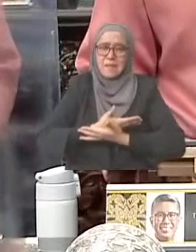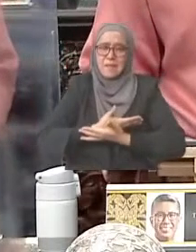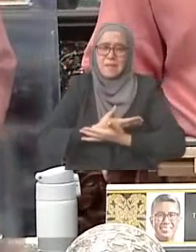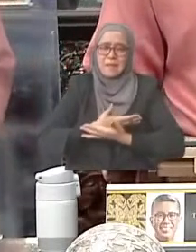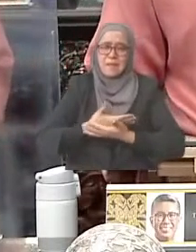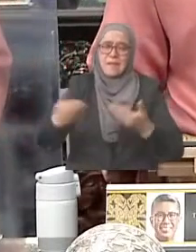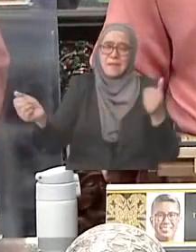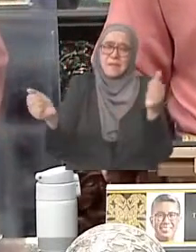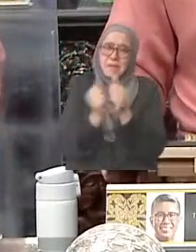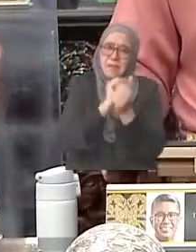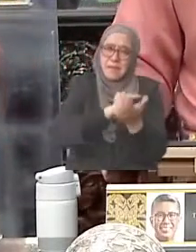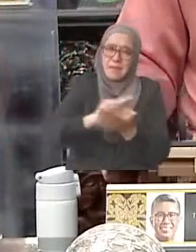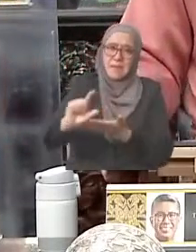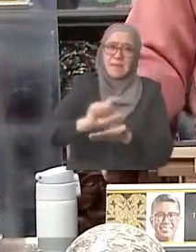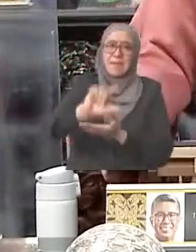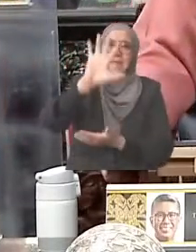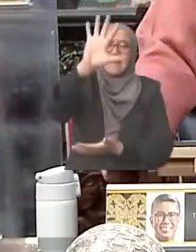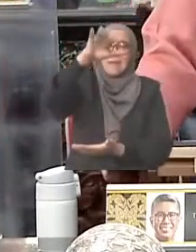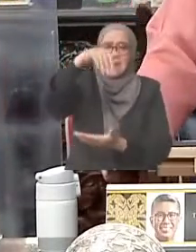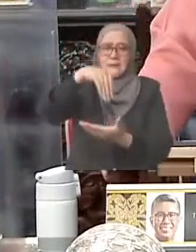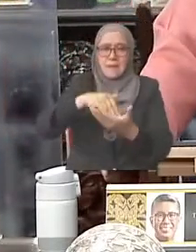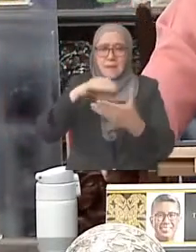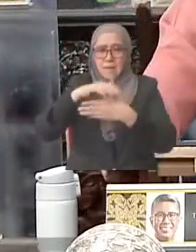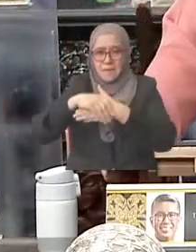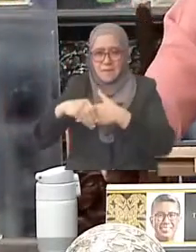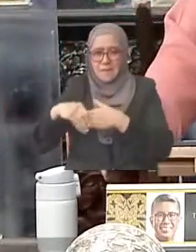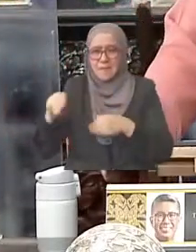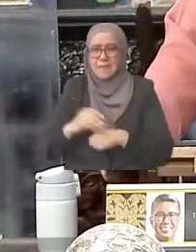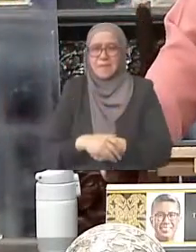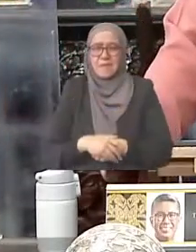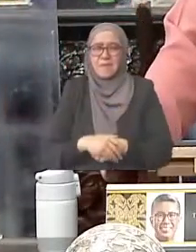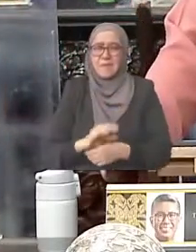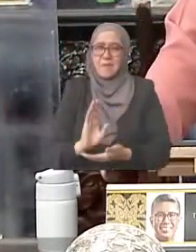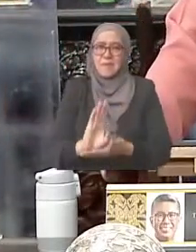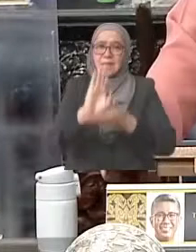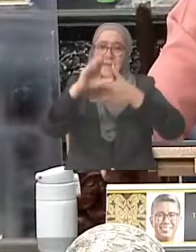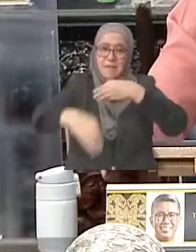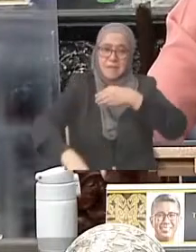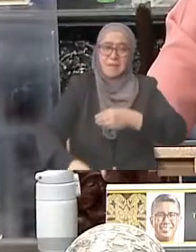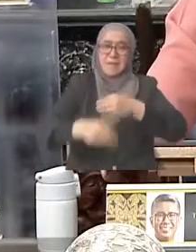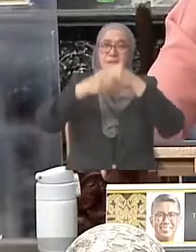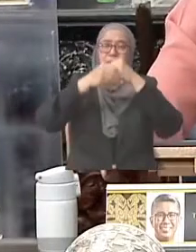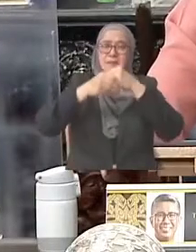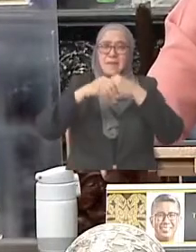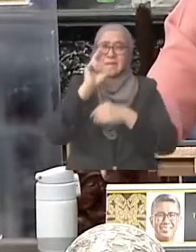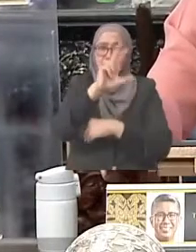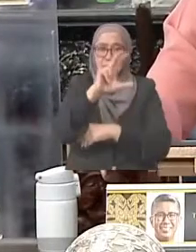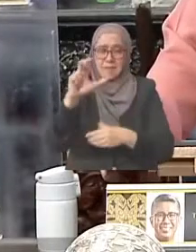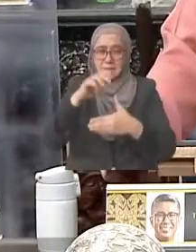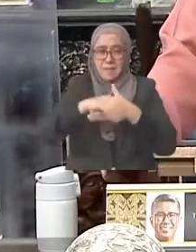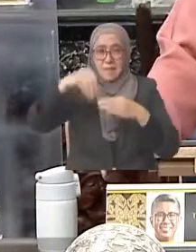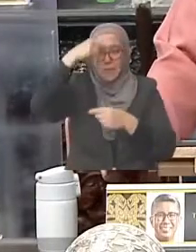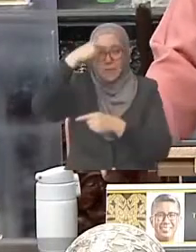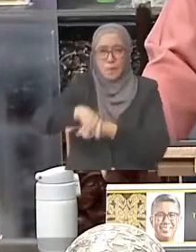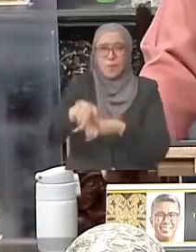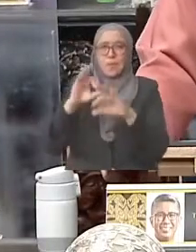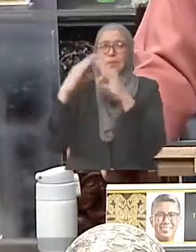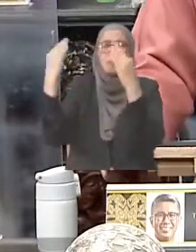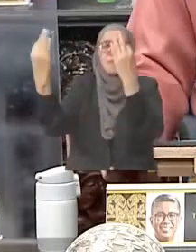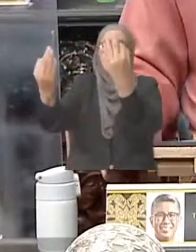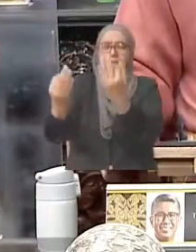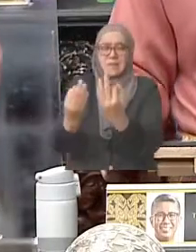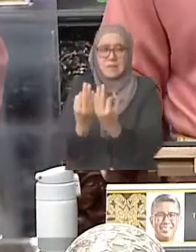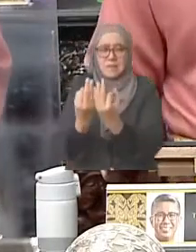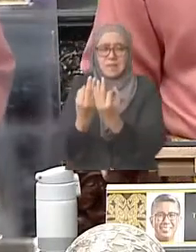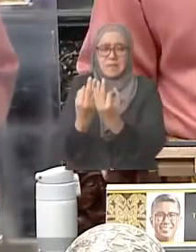sehingga 5000 Ringgit Selain itu bantuan tambahan sebanyak 300.000 lagi turut diberikan kepada isi rumah warga